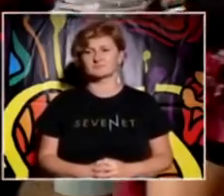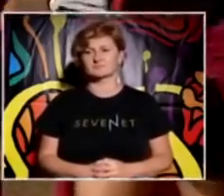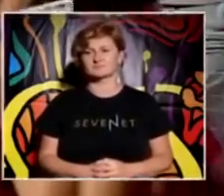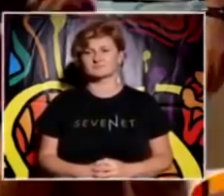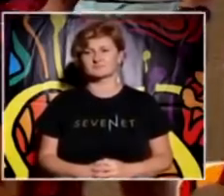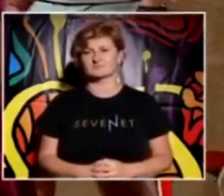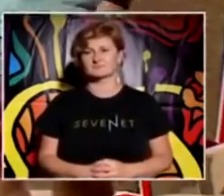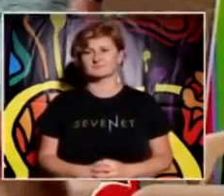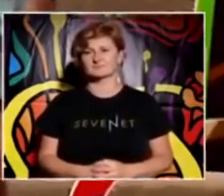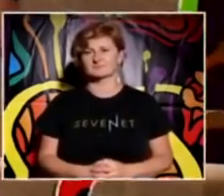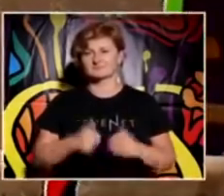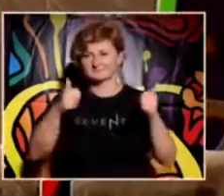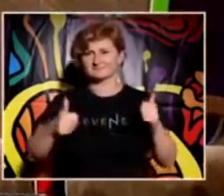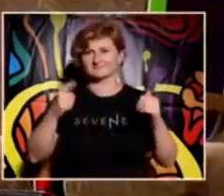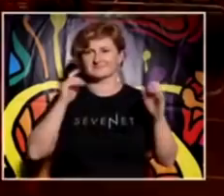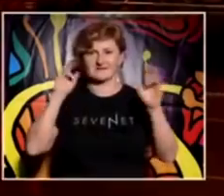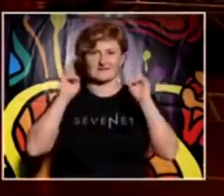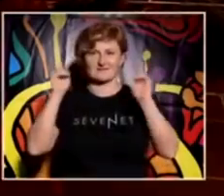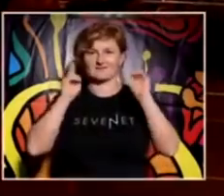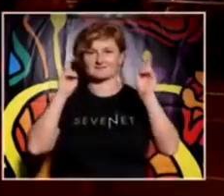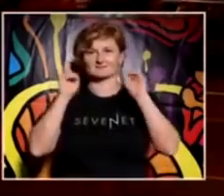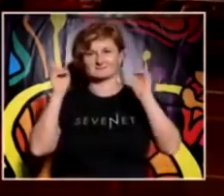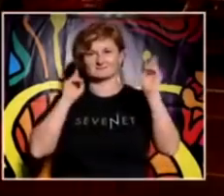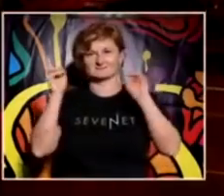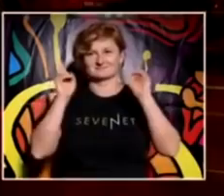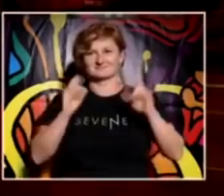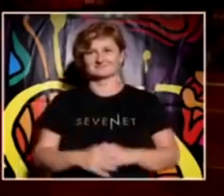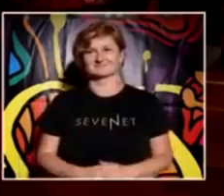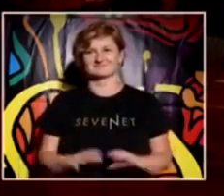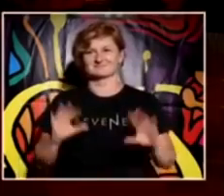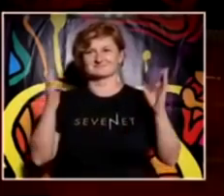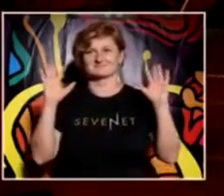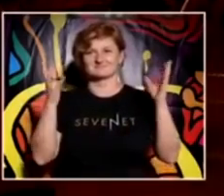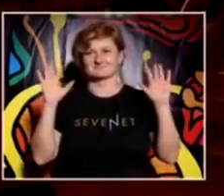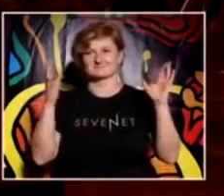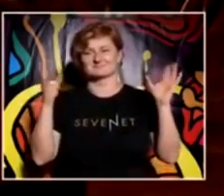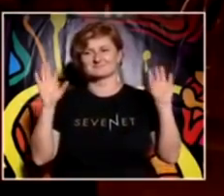tutaj. A wy zróbcie hałas, podróżnicy!